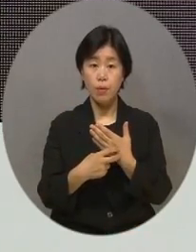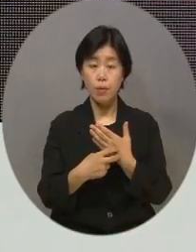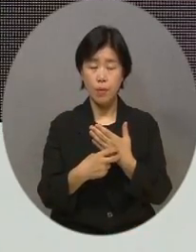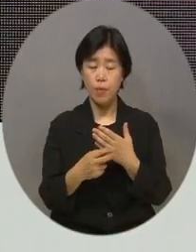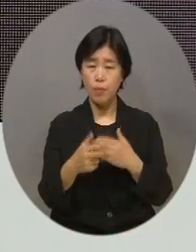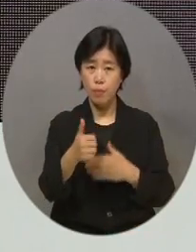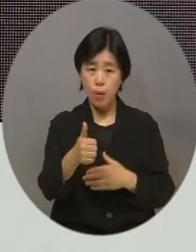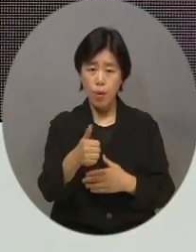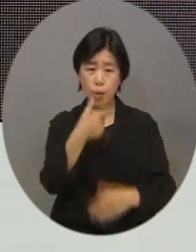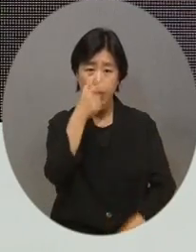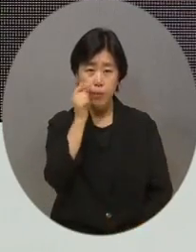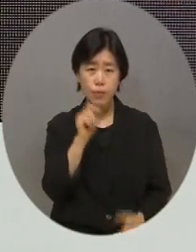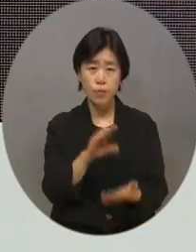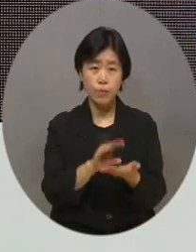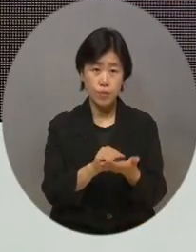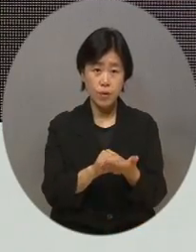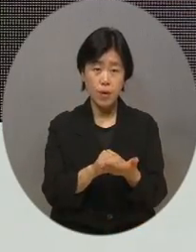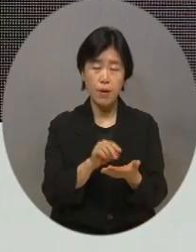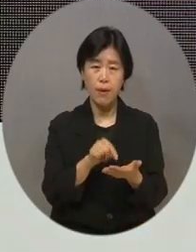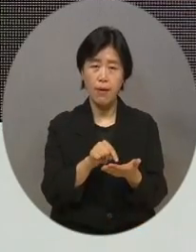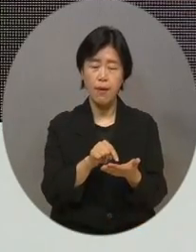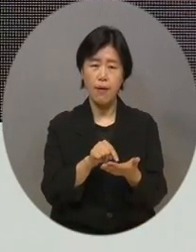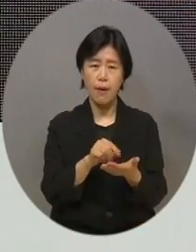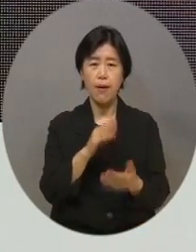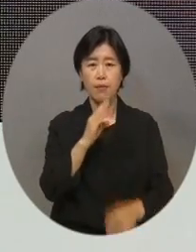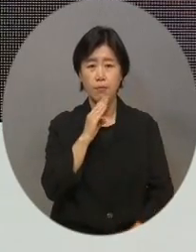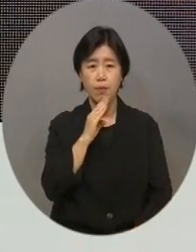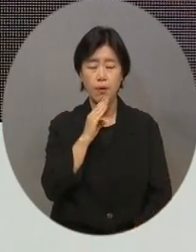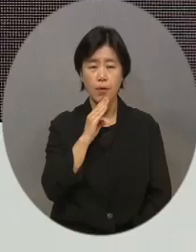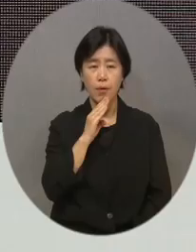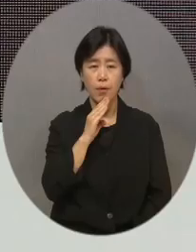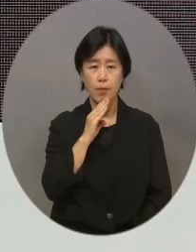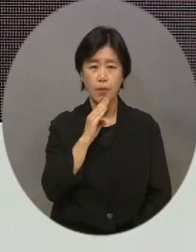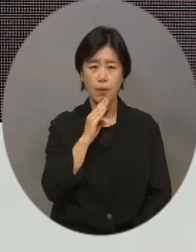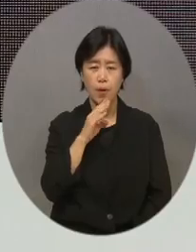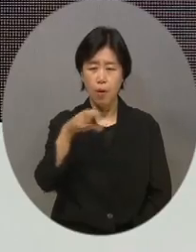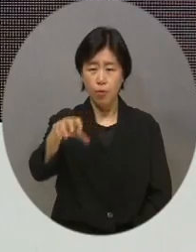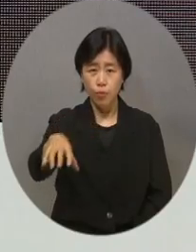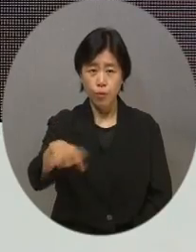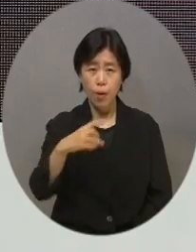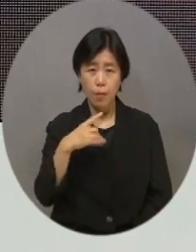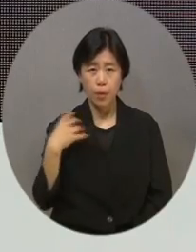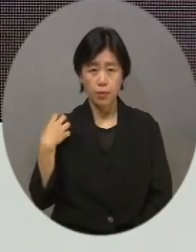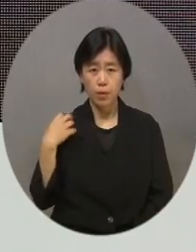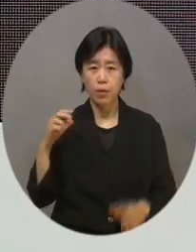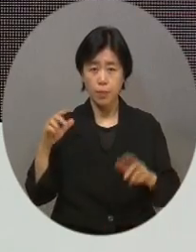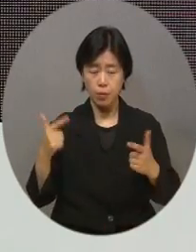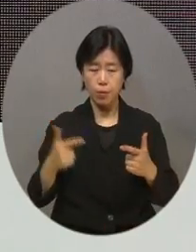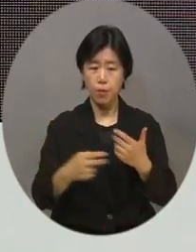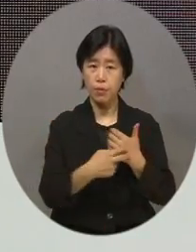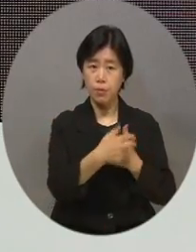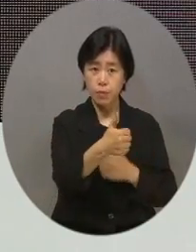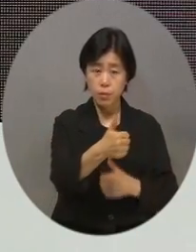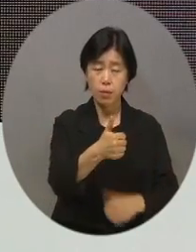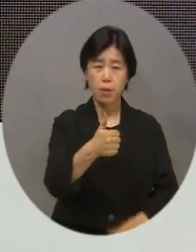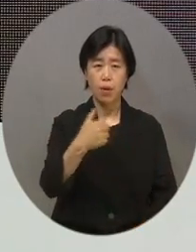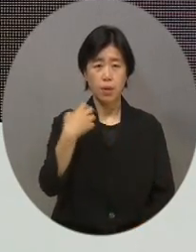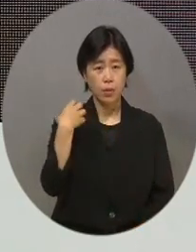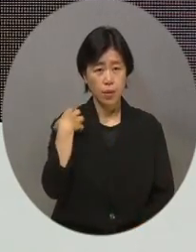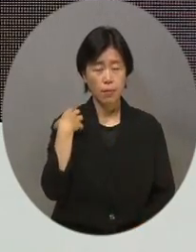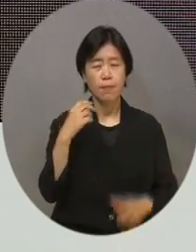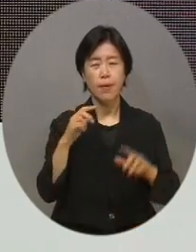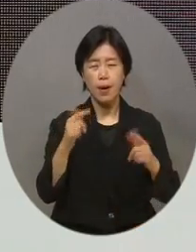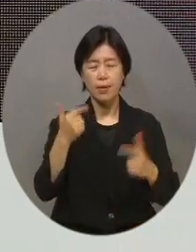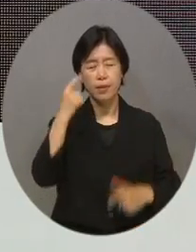아니고 의료인의 희생만을 강요하는 문제도 아니라고 생각이 됩니다. 신문고에서는 고민에 고민을